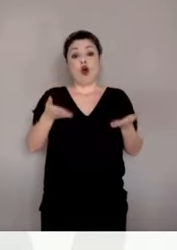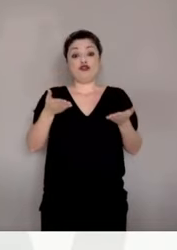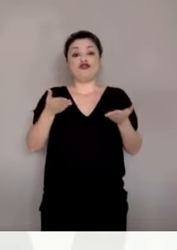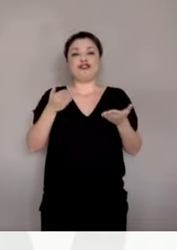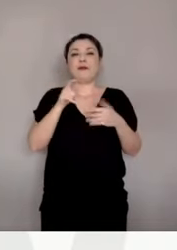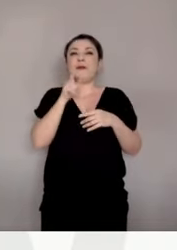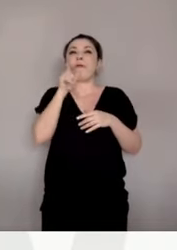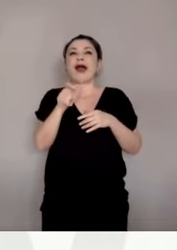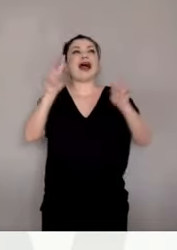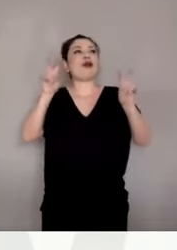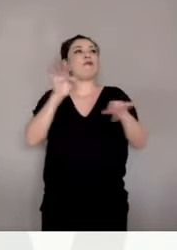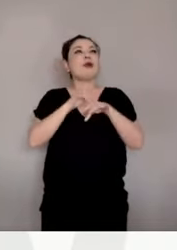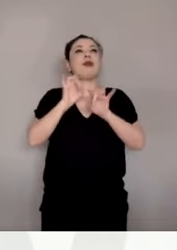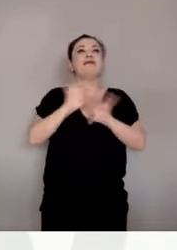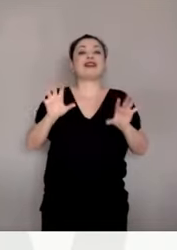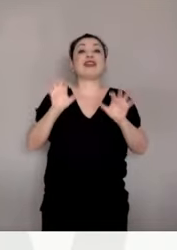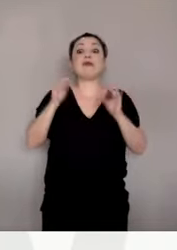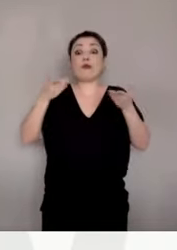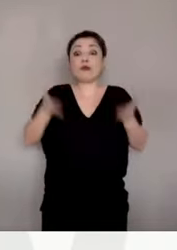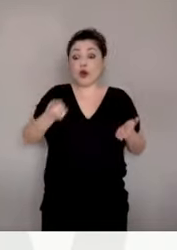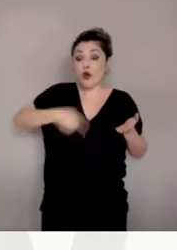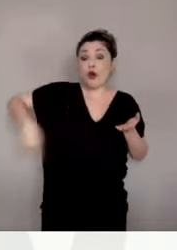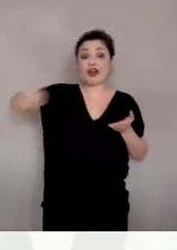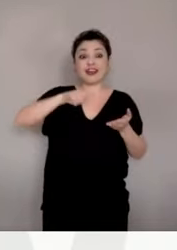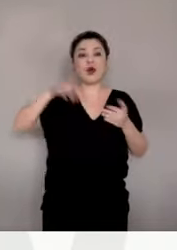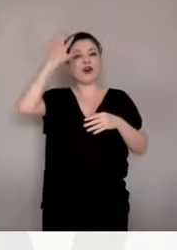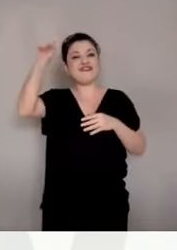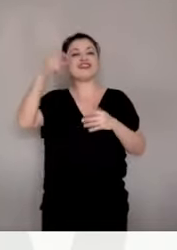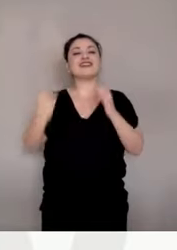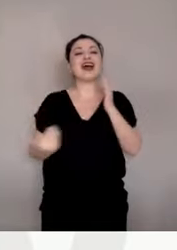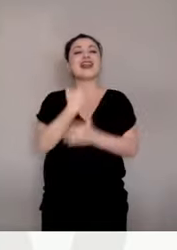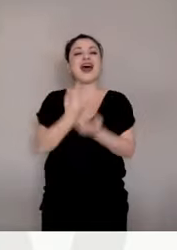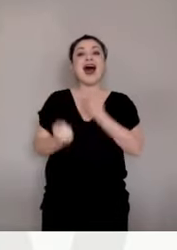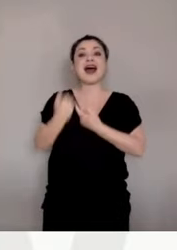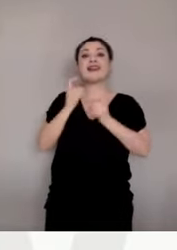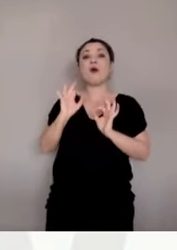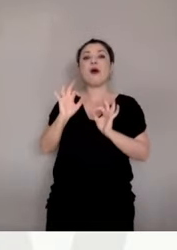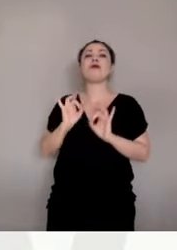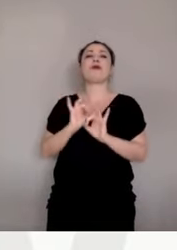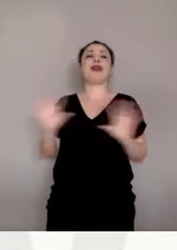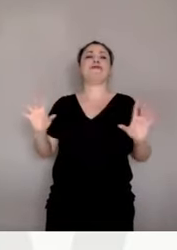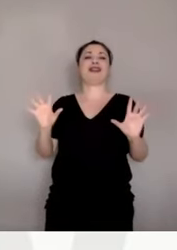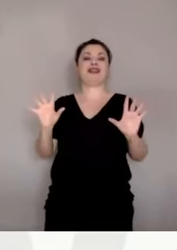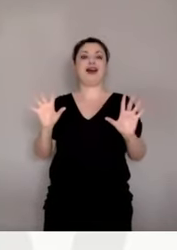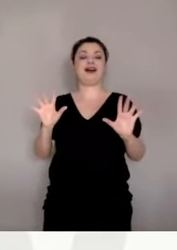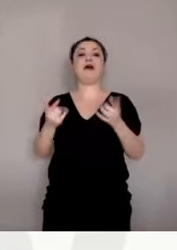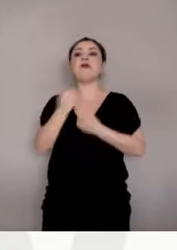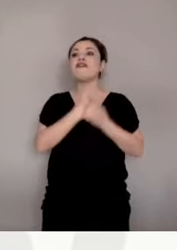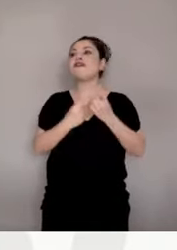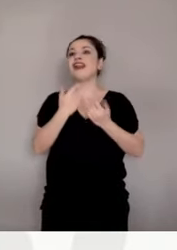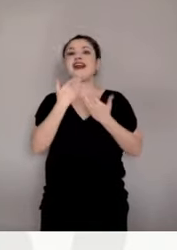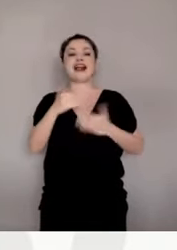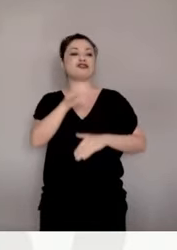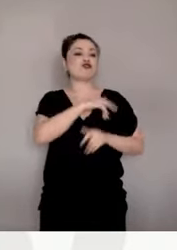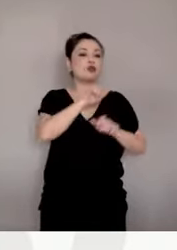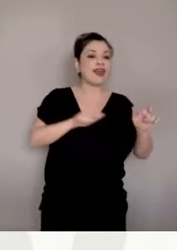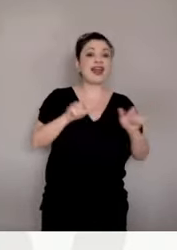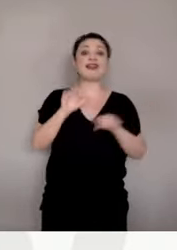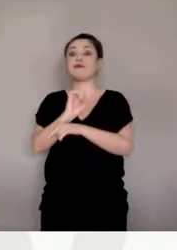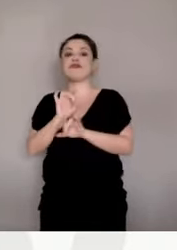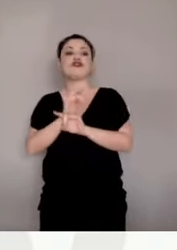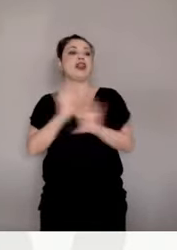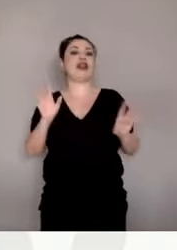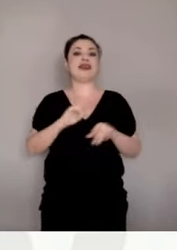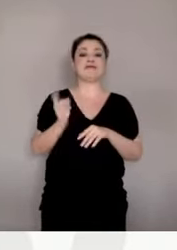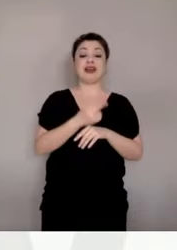libertà, siamo l'università che è nata dalla libertà, che è nata da studenti e professori liberi e che la libertà, come sappiamo, l'ha